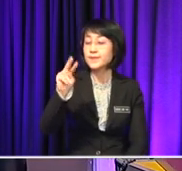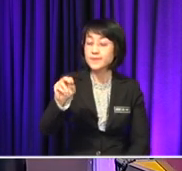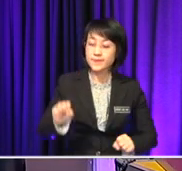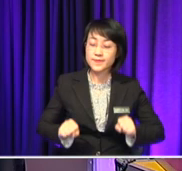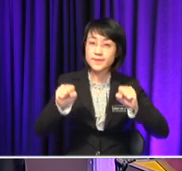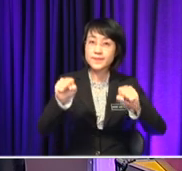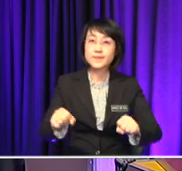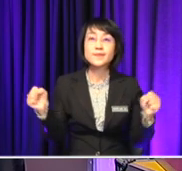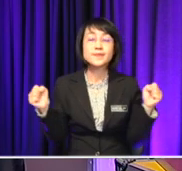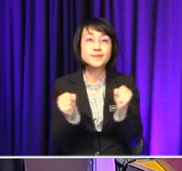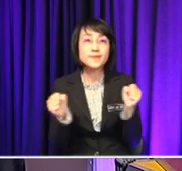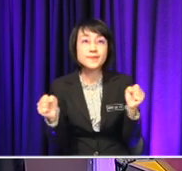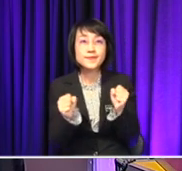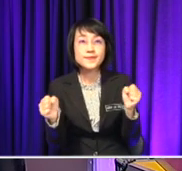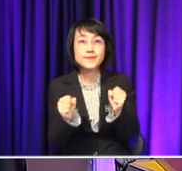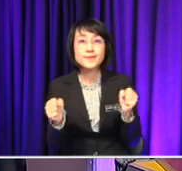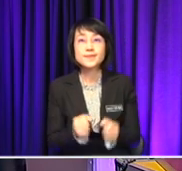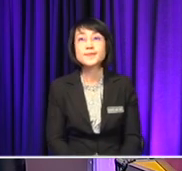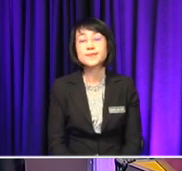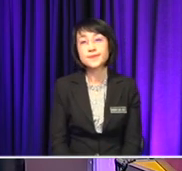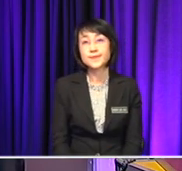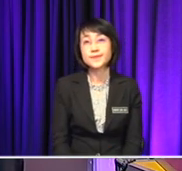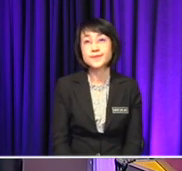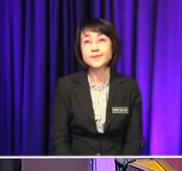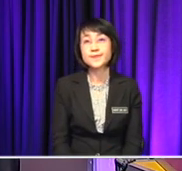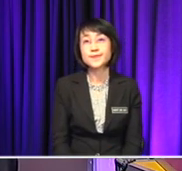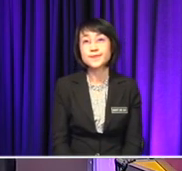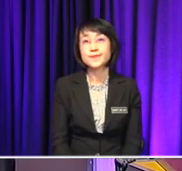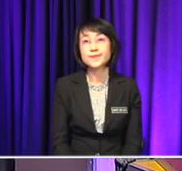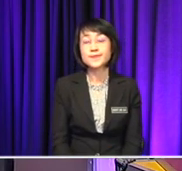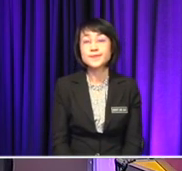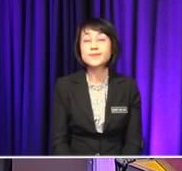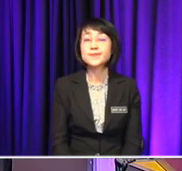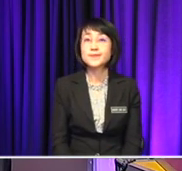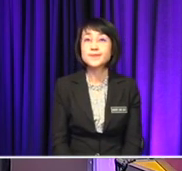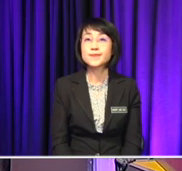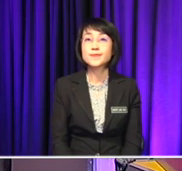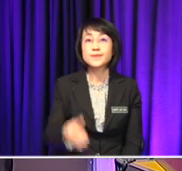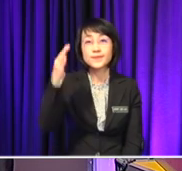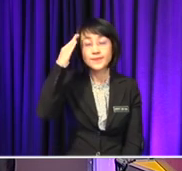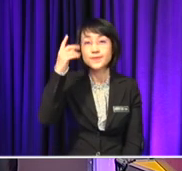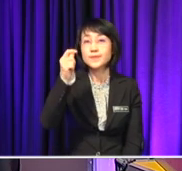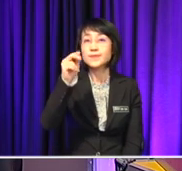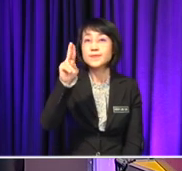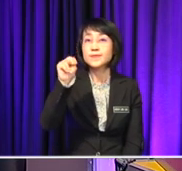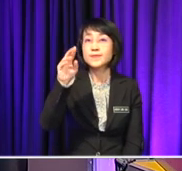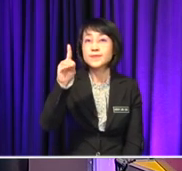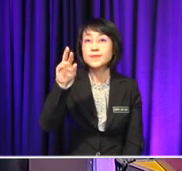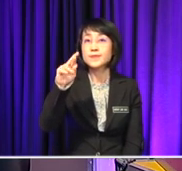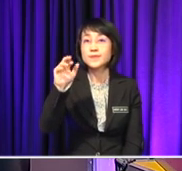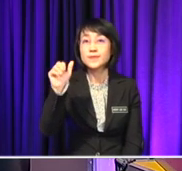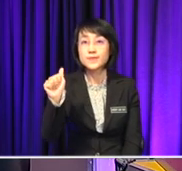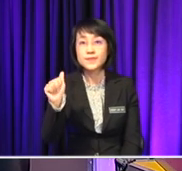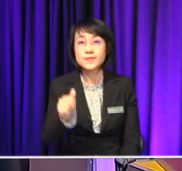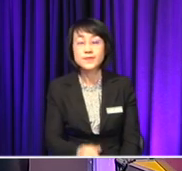mungkin adik-adik yang bersama kita boleh truk bak walaupun kita tahu tundra pasti itu kenapa tidak